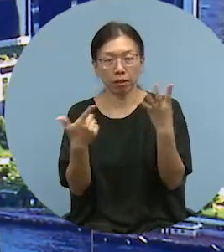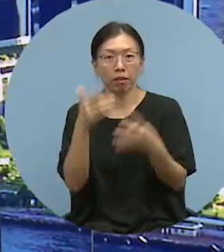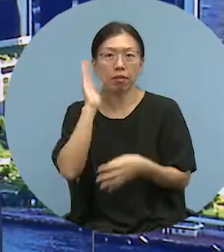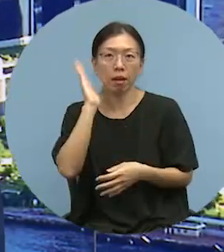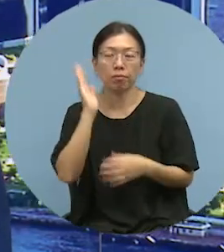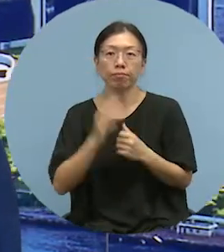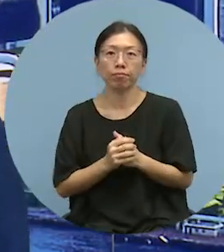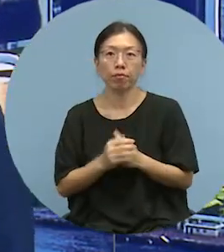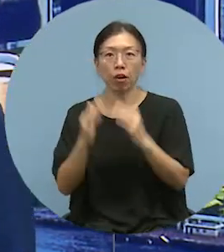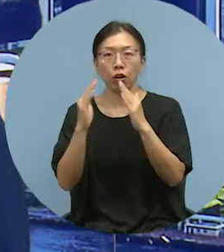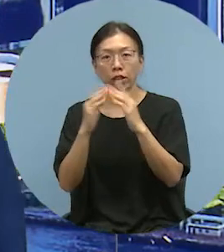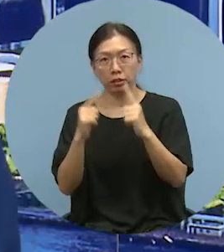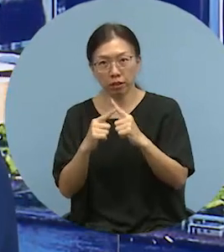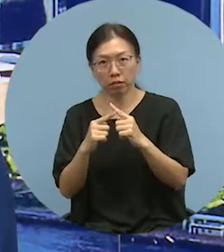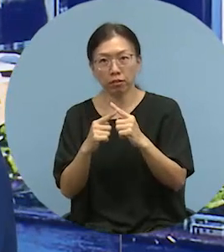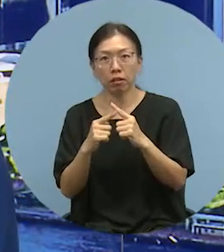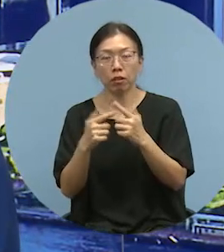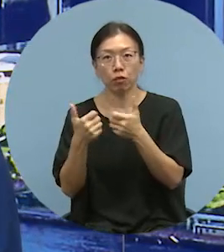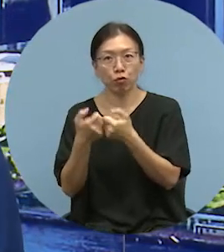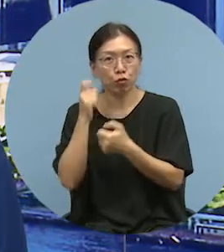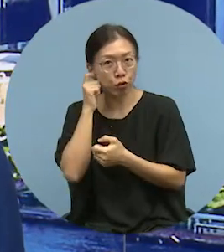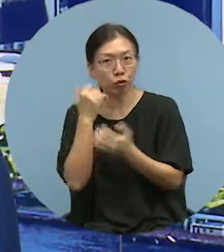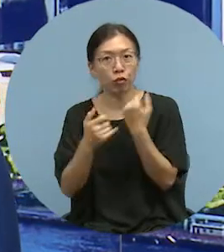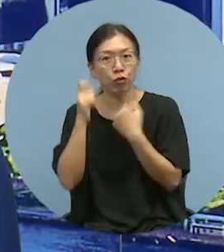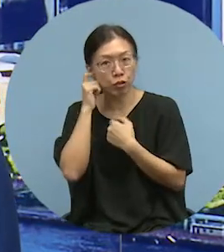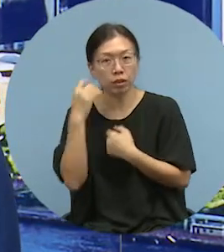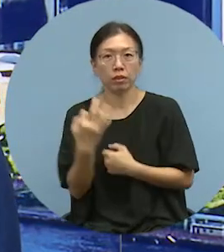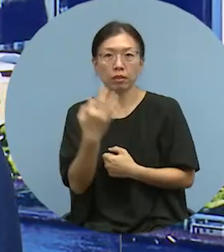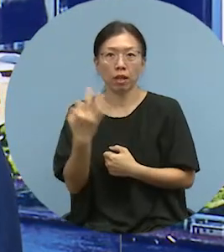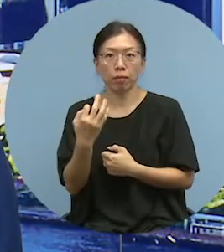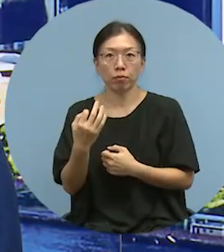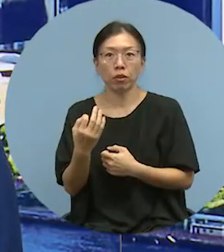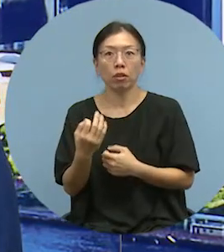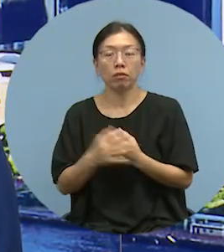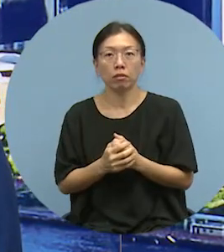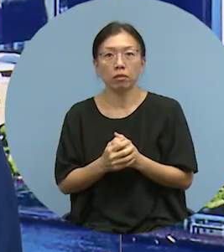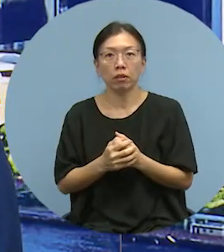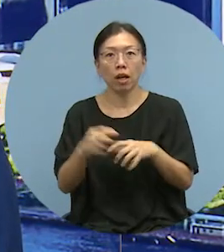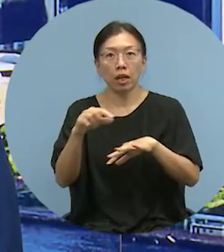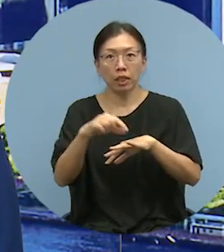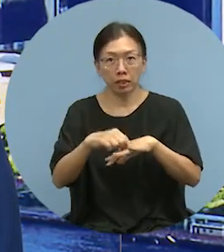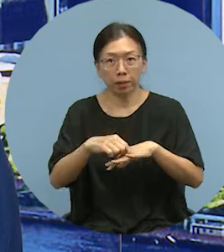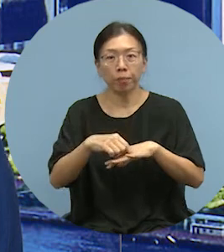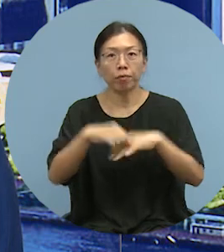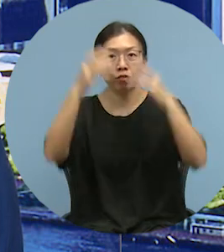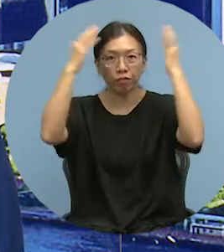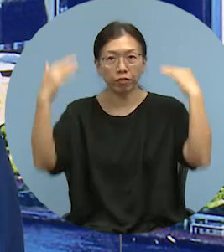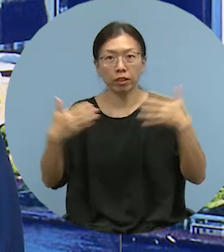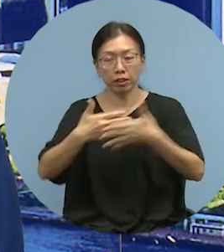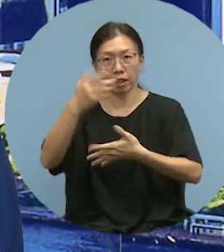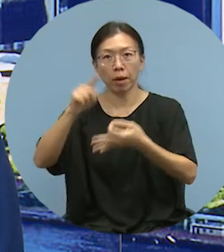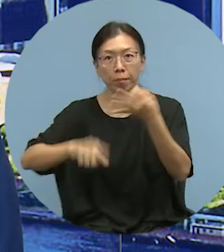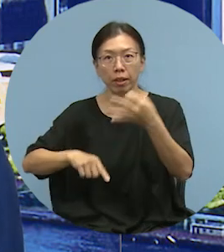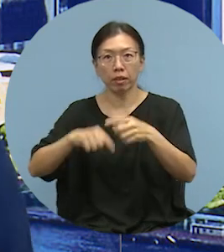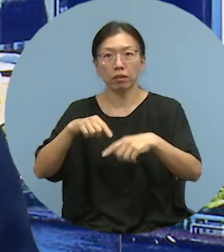係同屋企人啦，即係主要都係太太同女啦，就住喺金絲花園一期喺大圍嗰度嘅金輝閣。咁